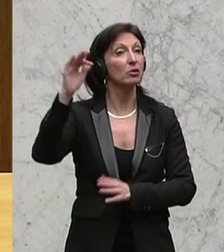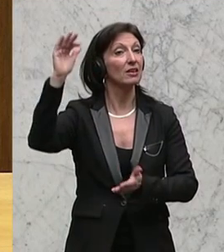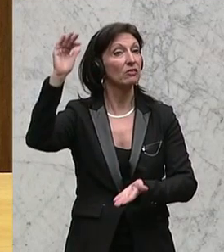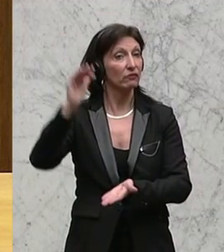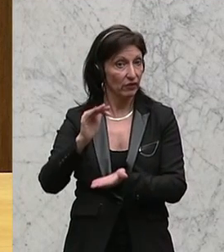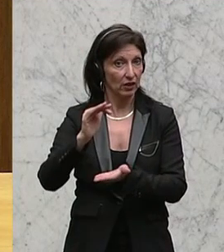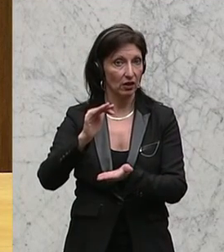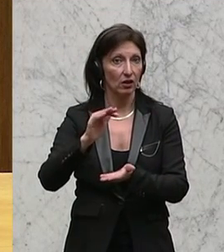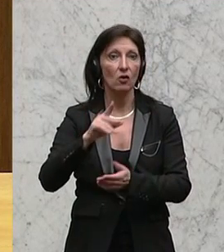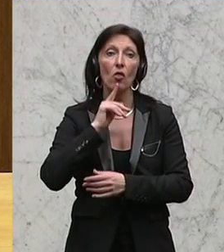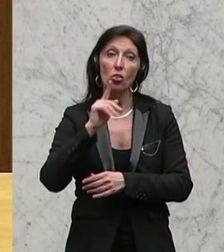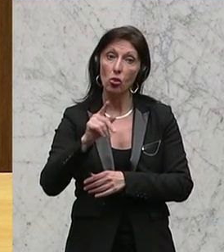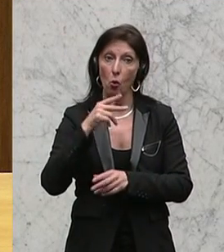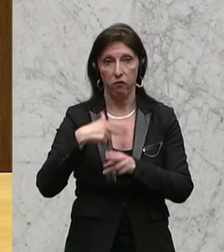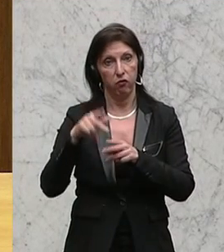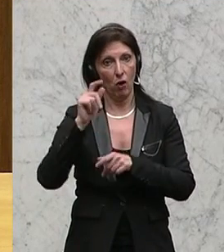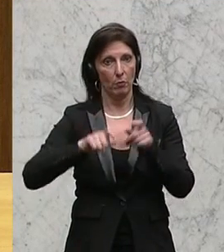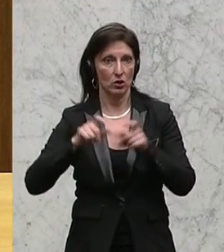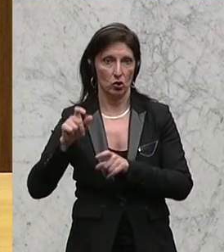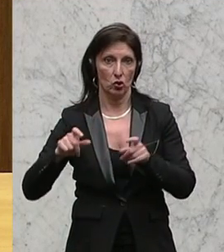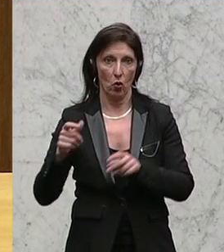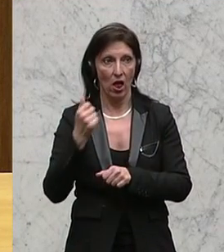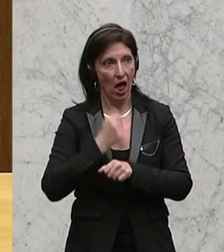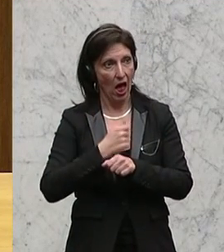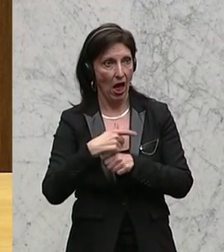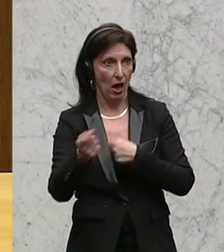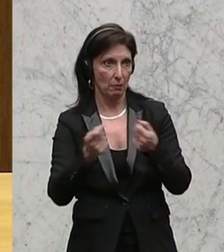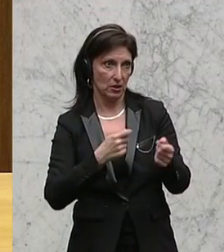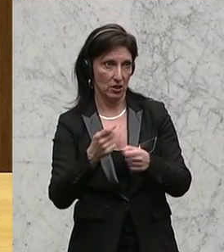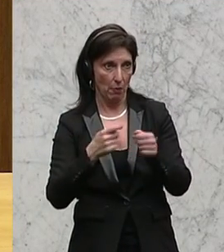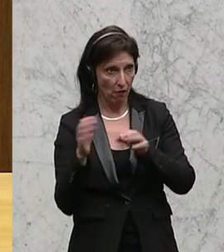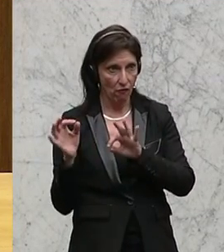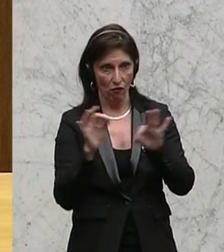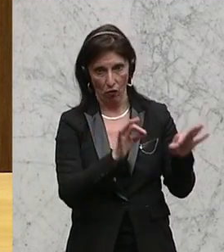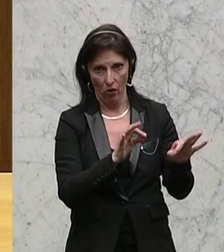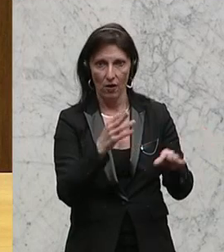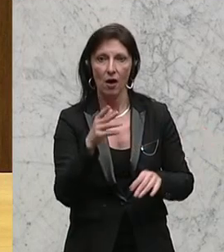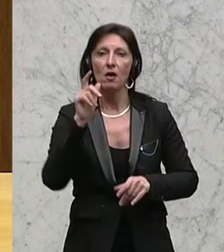nur für Personen, die am Arbeitsmarkt voll zur Verfügung stehen. Wer